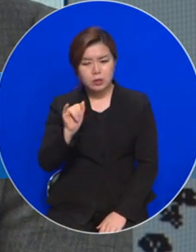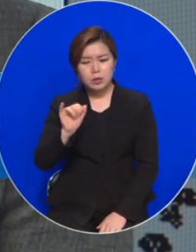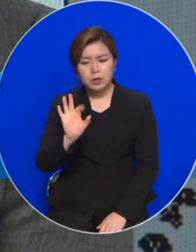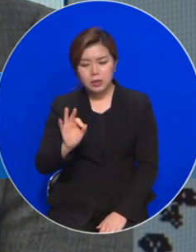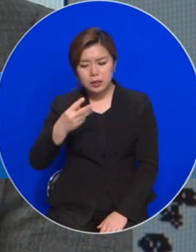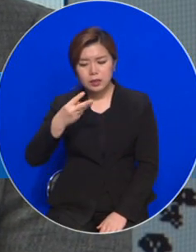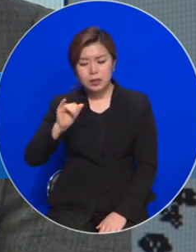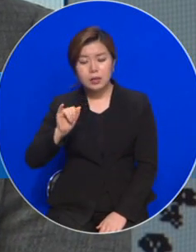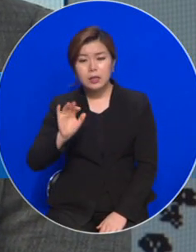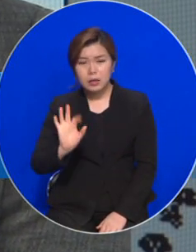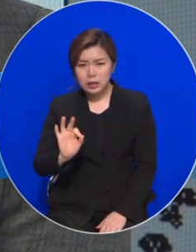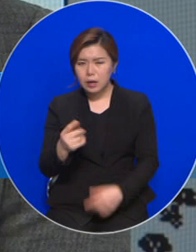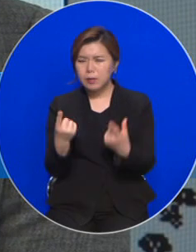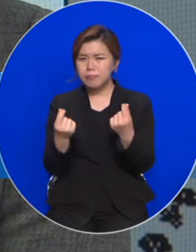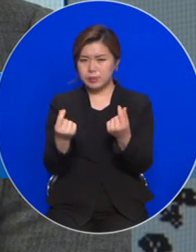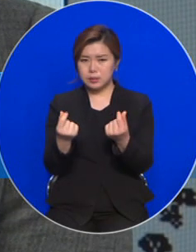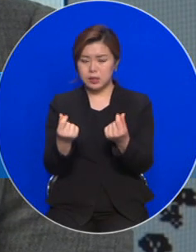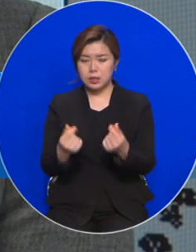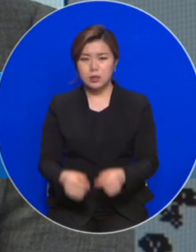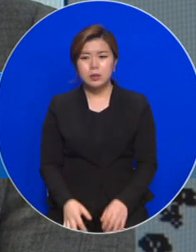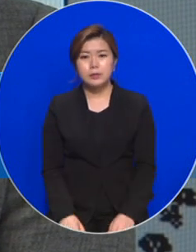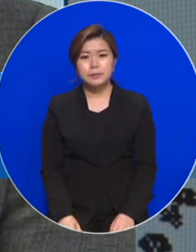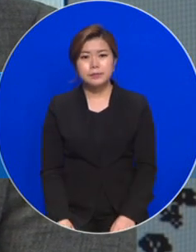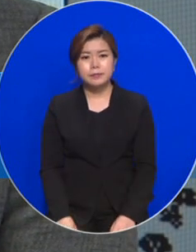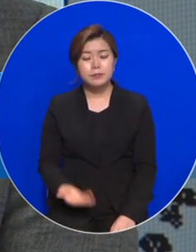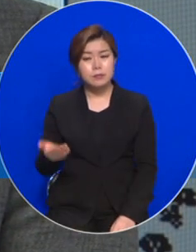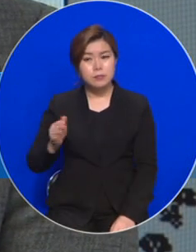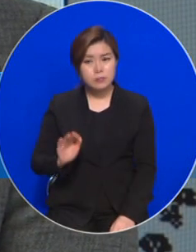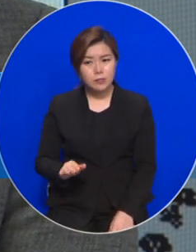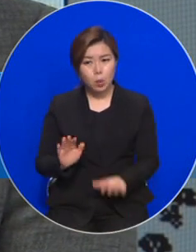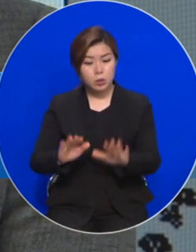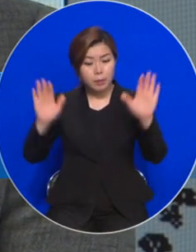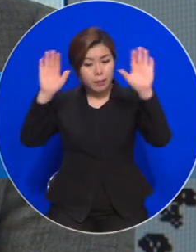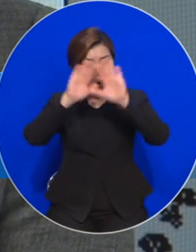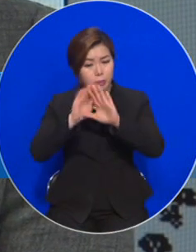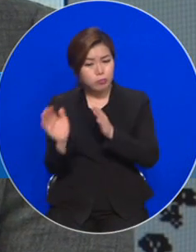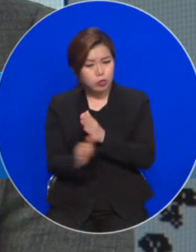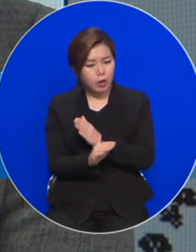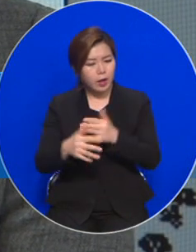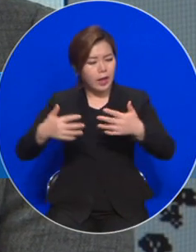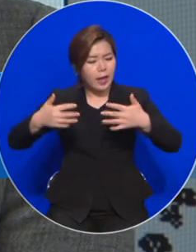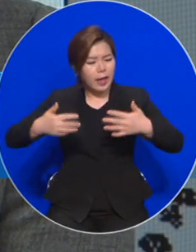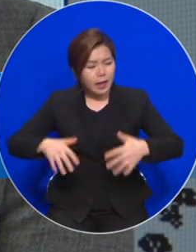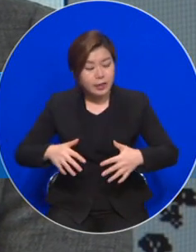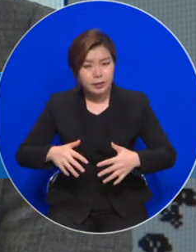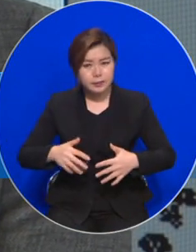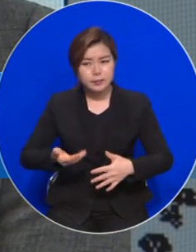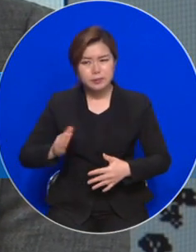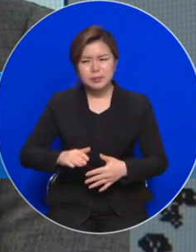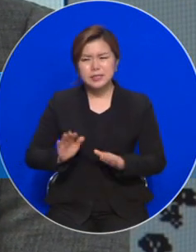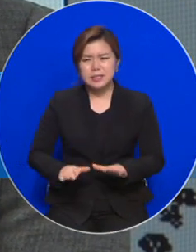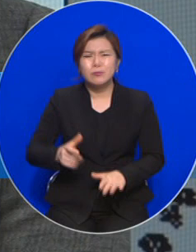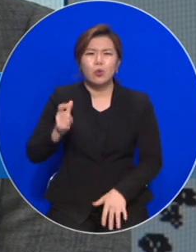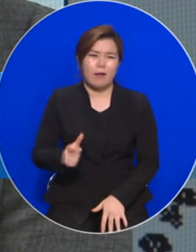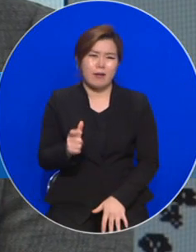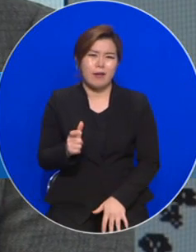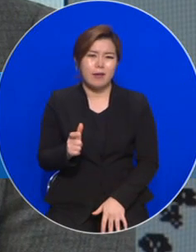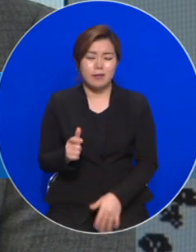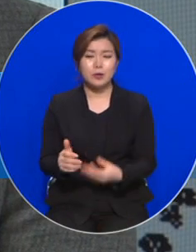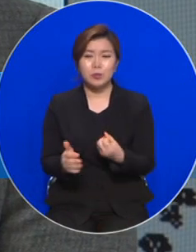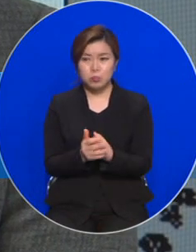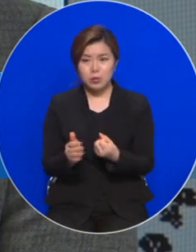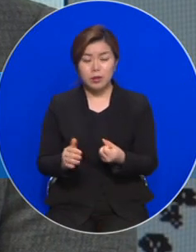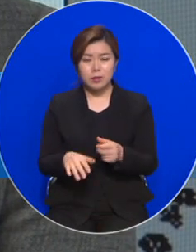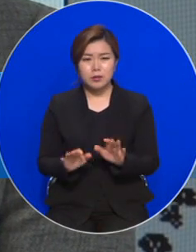볼라벤과 비슷한 경로로 북상 중에 있습니다. 다만 태풍은 오늘 밤부터 조금씩 약해지겠으나 여전히 강한 태풍으로 강풍